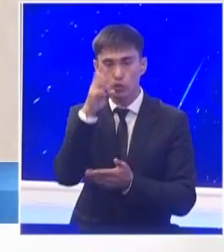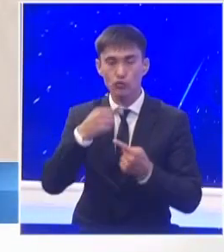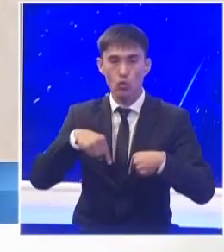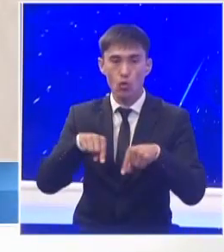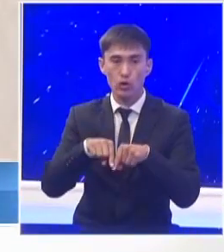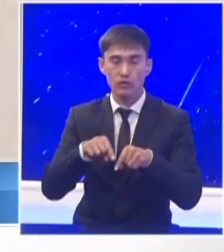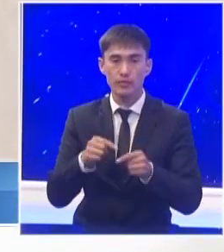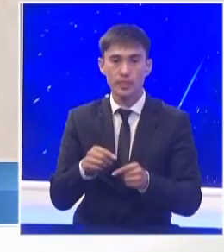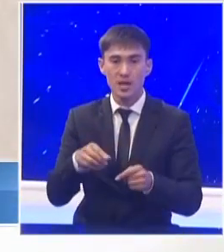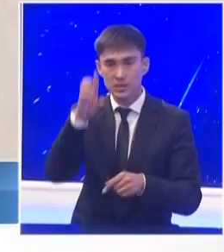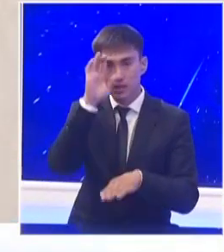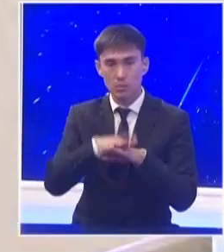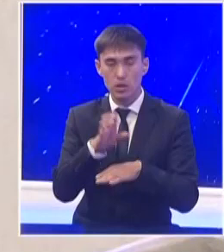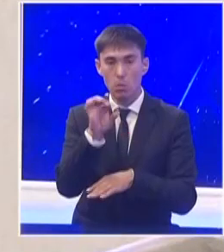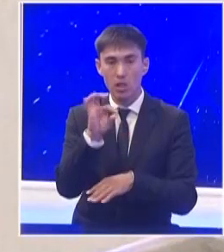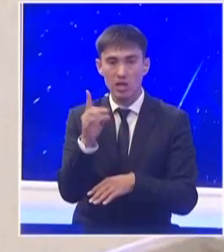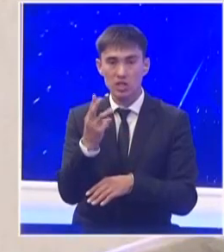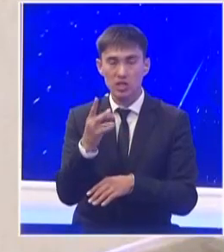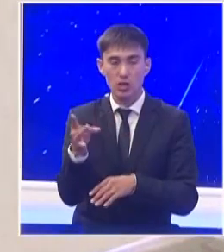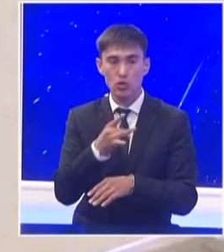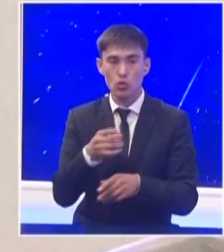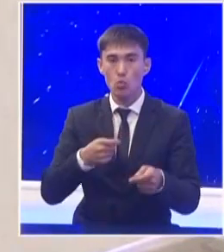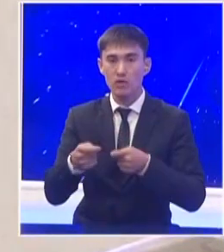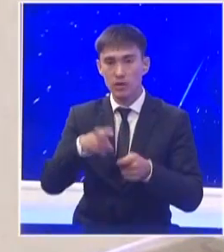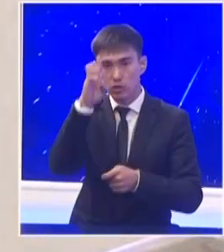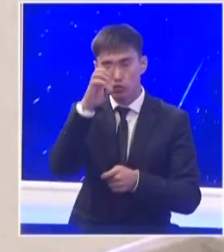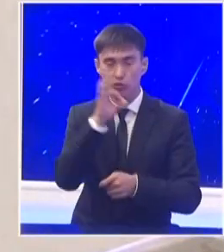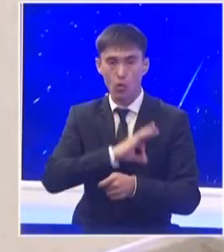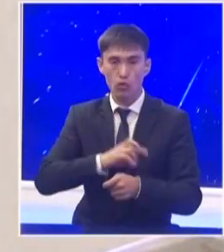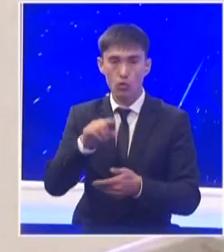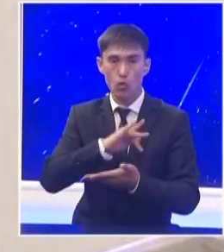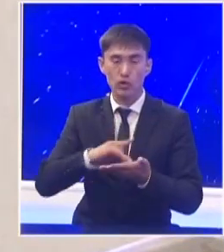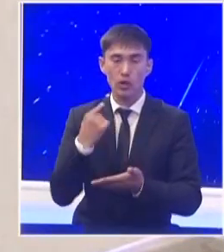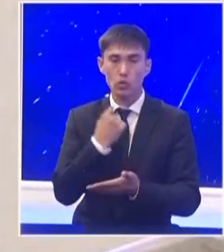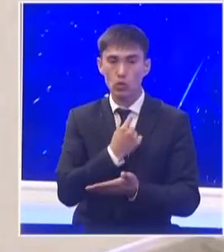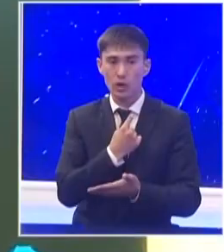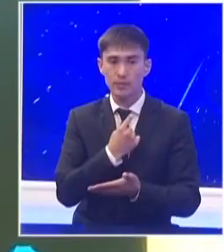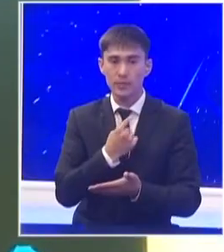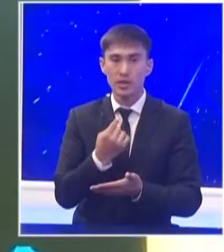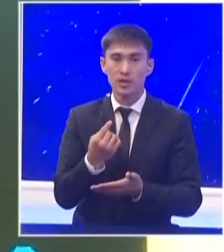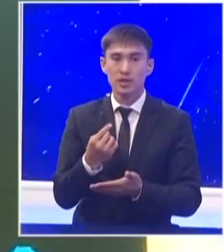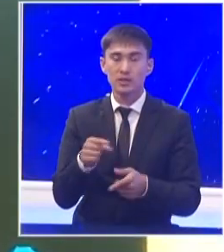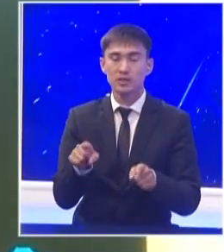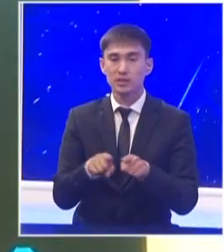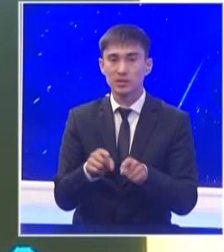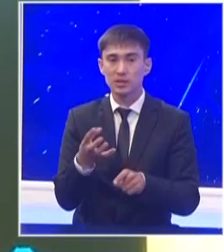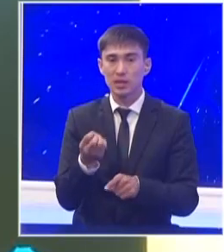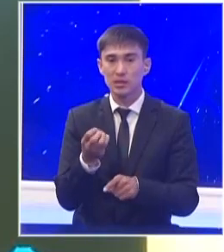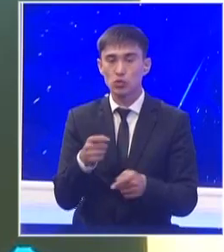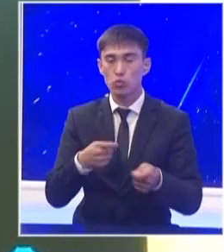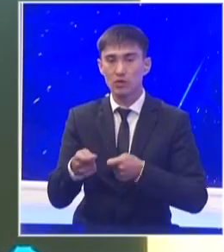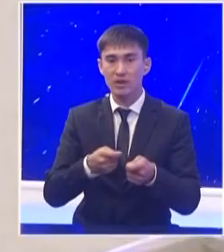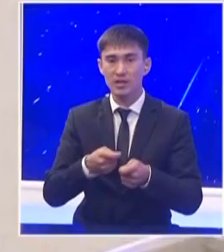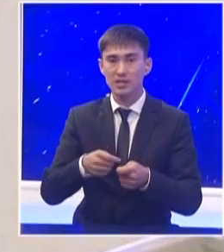органов с акимата Балхашского района, с управления государственных доходов города Талдыкургана, а также с